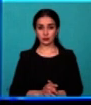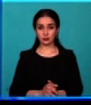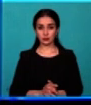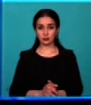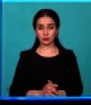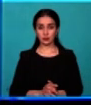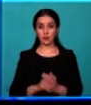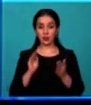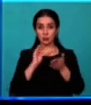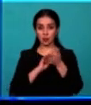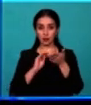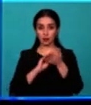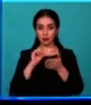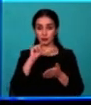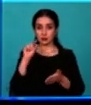Demak, matnimiz